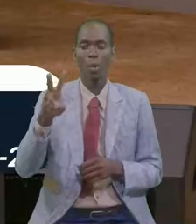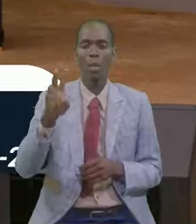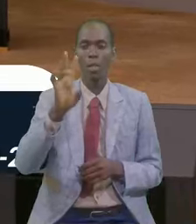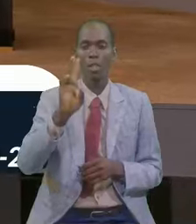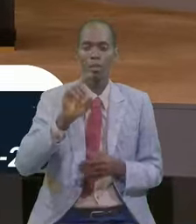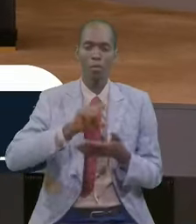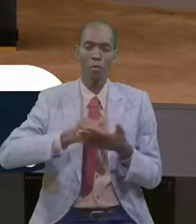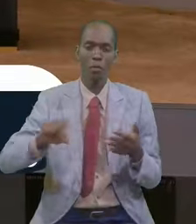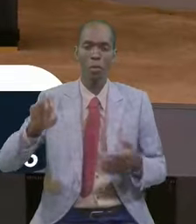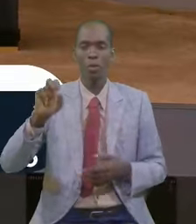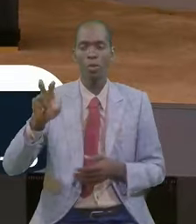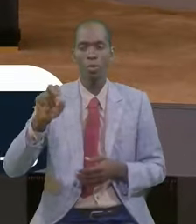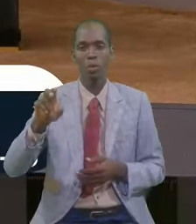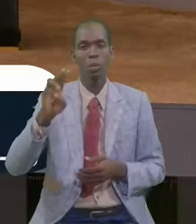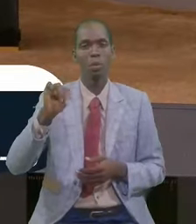chapitre 7,